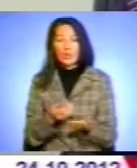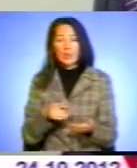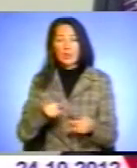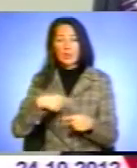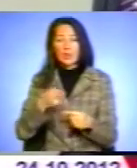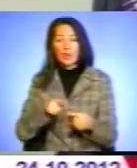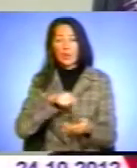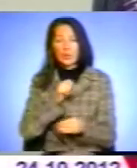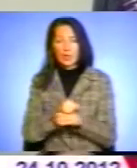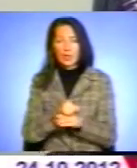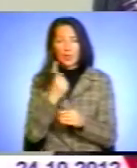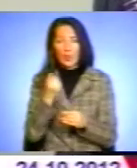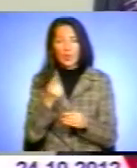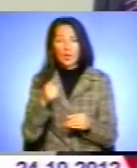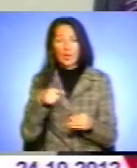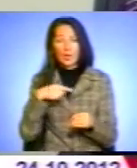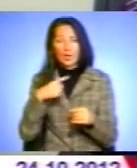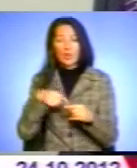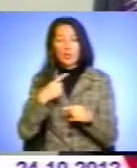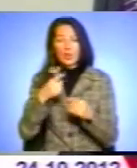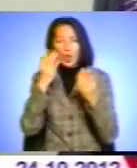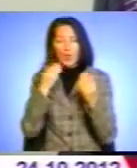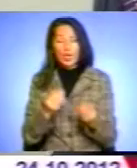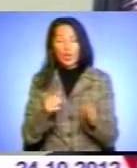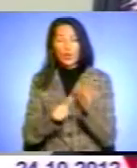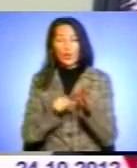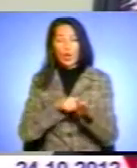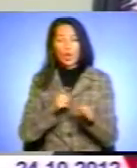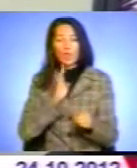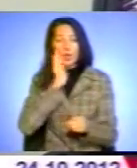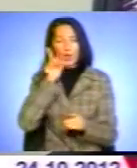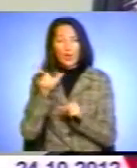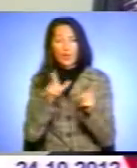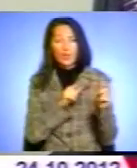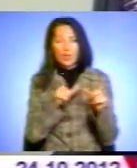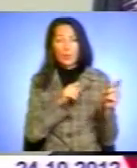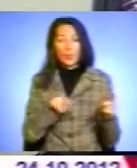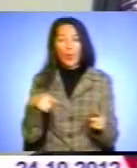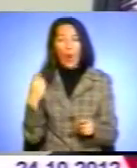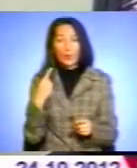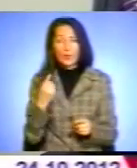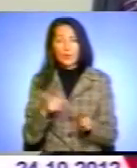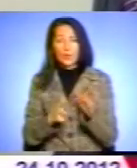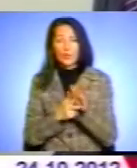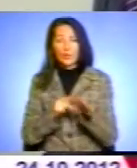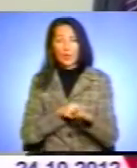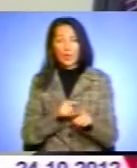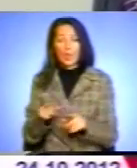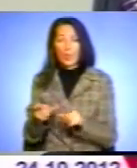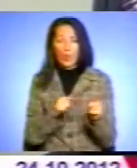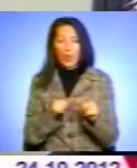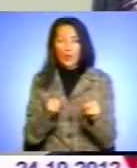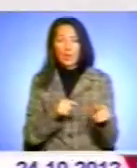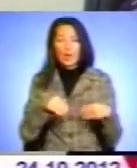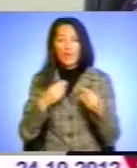з завтрашнього дня, з 6 години ранку, ми виїжджаємо по всій області. І з 8 години проводиться видача бюлетенів на окружних